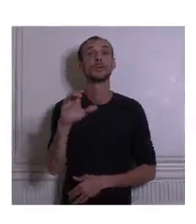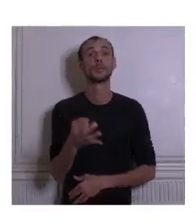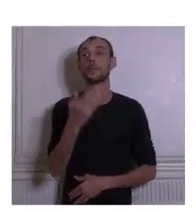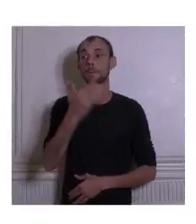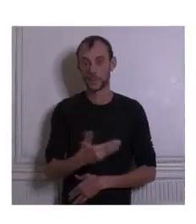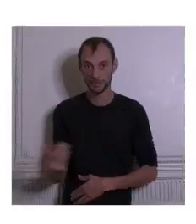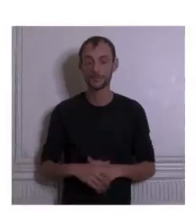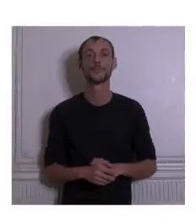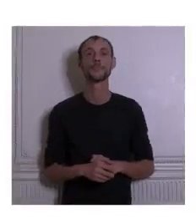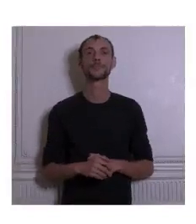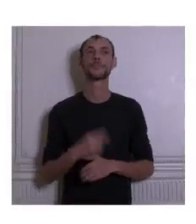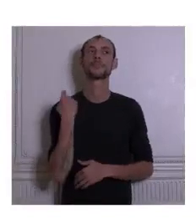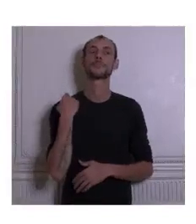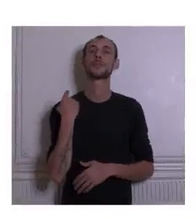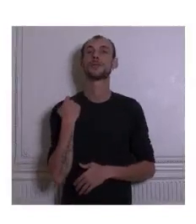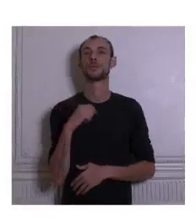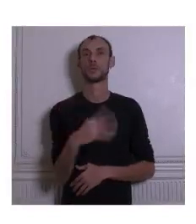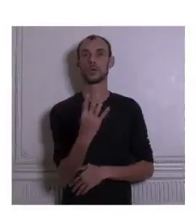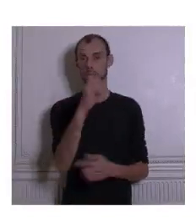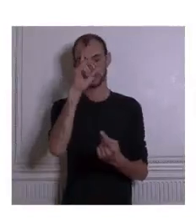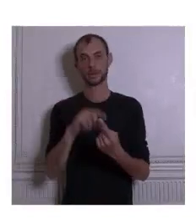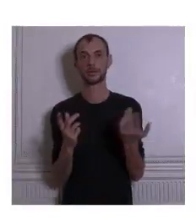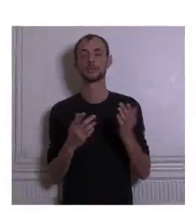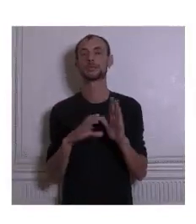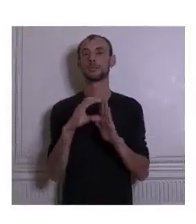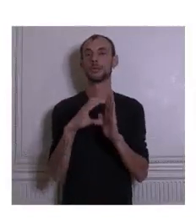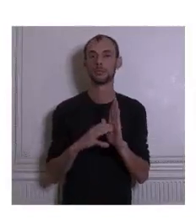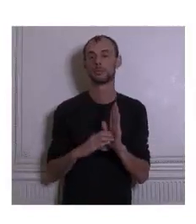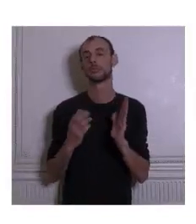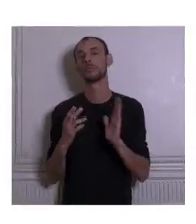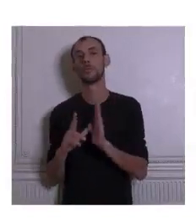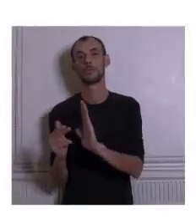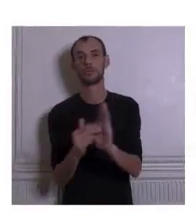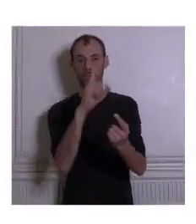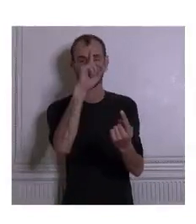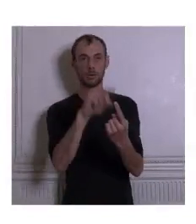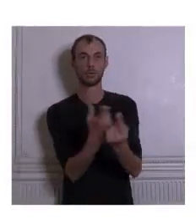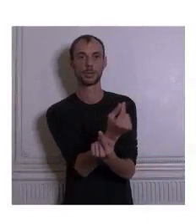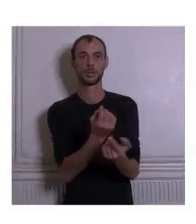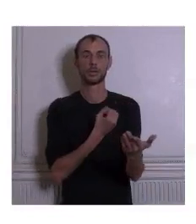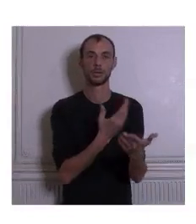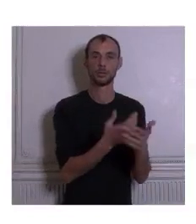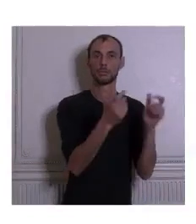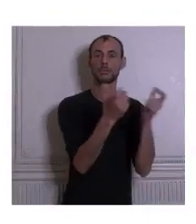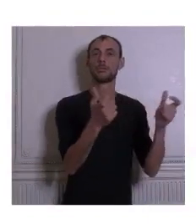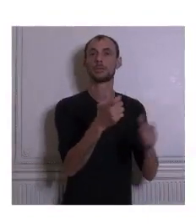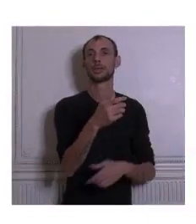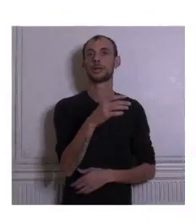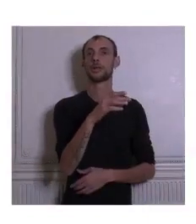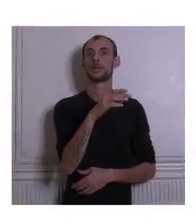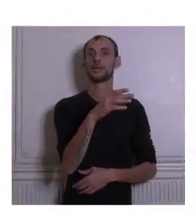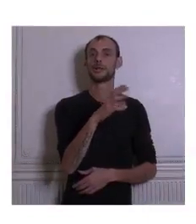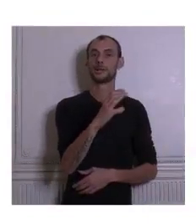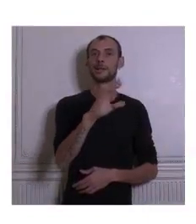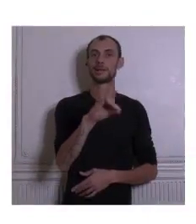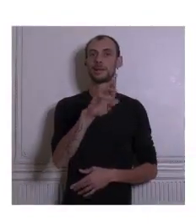152 449,01 €. Le contrat n'ayant pas prévu de mise à jour avec les indices, ce que je regrette amèrement et que j'ai demandé au service pour les 35 ans à